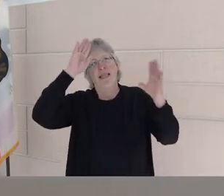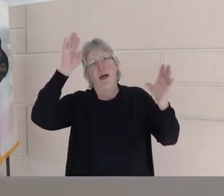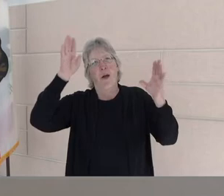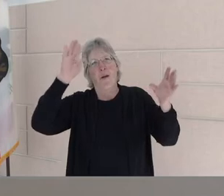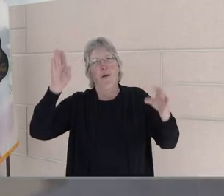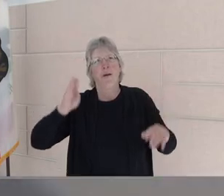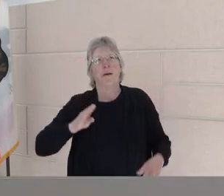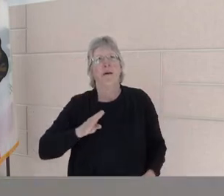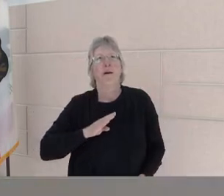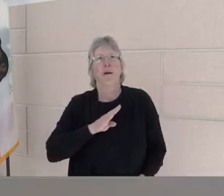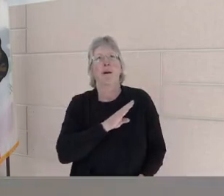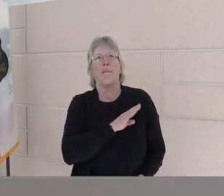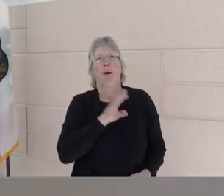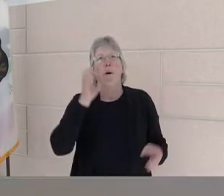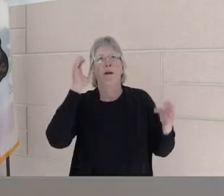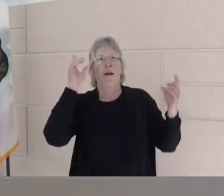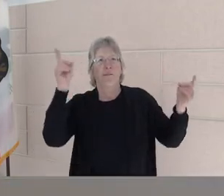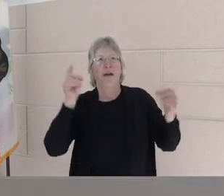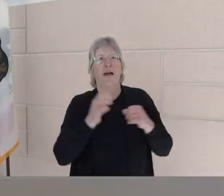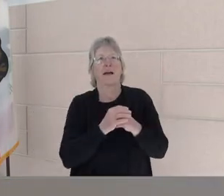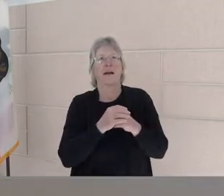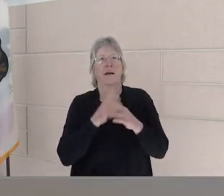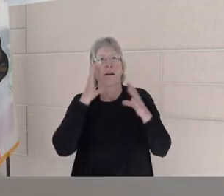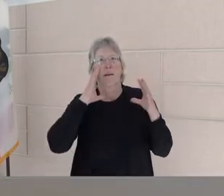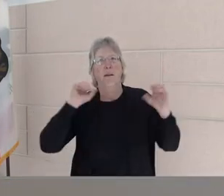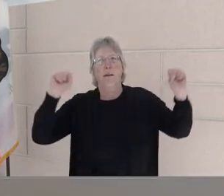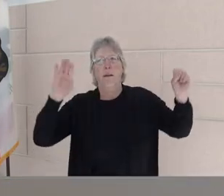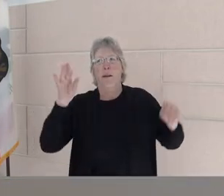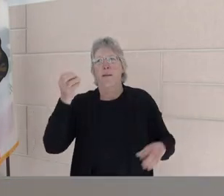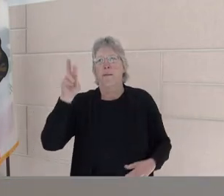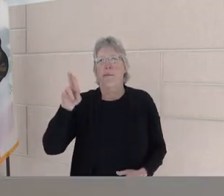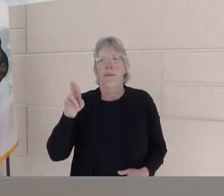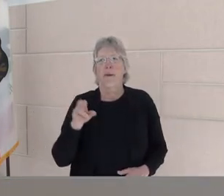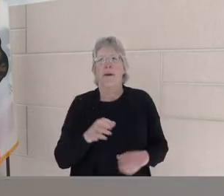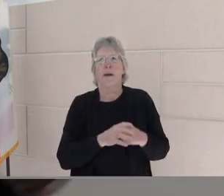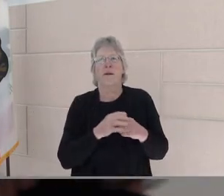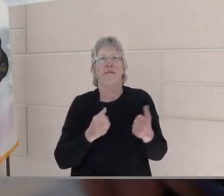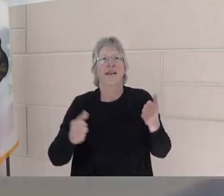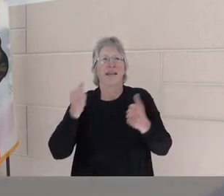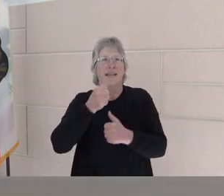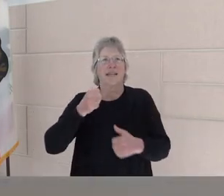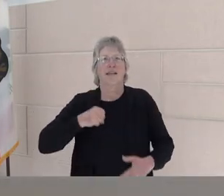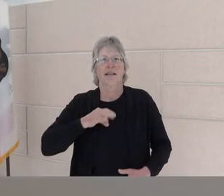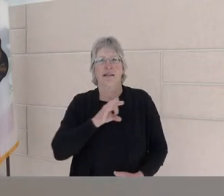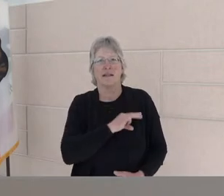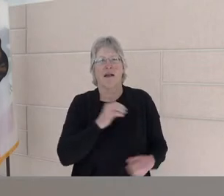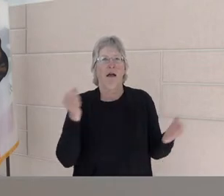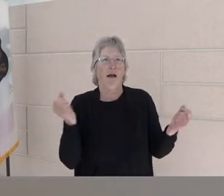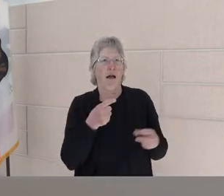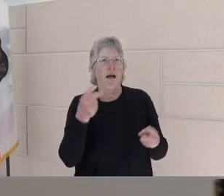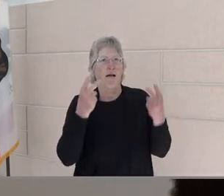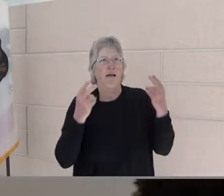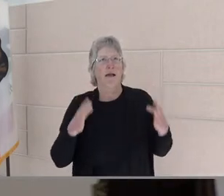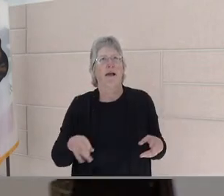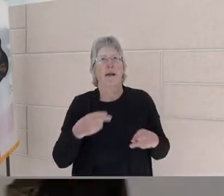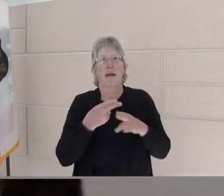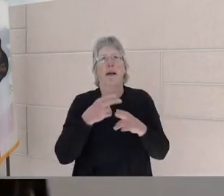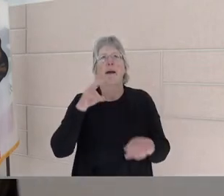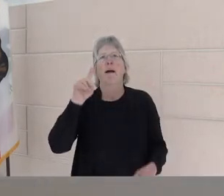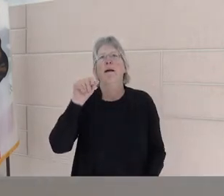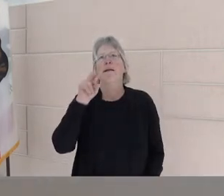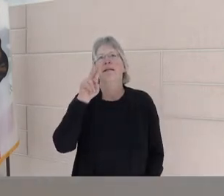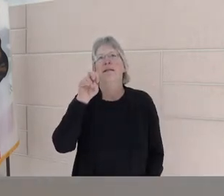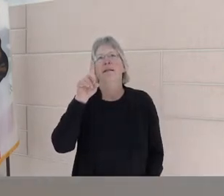ភ្ញៀវពិសេសទាំងអស់ហើយនឹងសមាជិកគណៈកម្មការសាលារៀនអគ្គនាយកសាលារៀនដកទ័រ Baker ហើយនឹងនាយកគ្រប់គ្រងផ្សេងផ្សេ